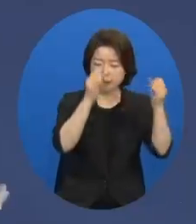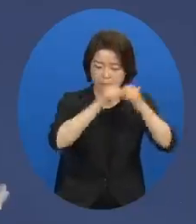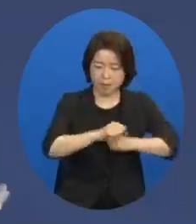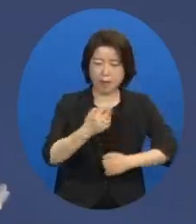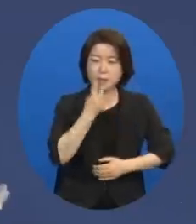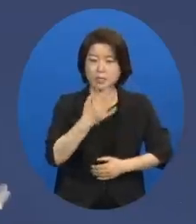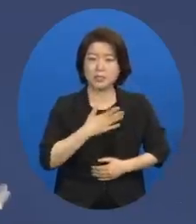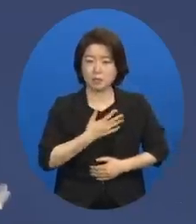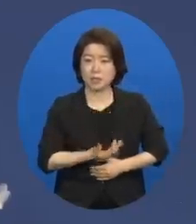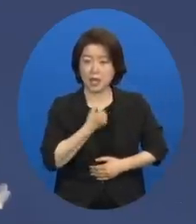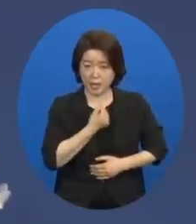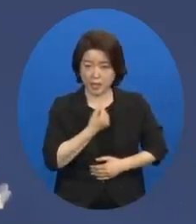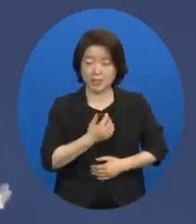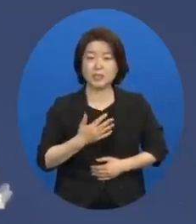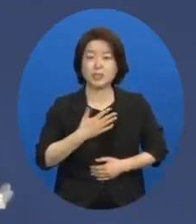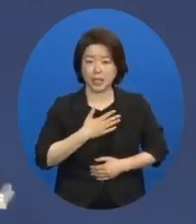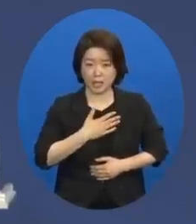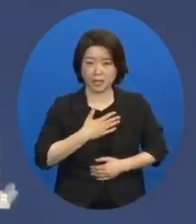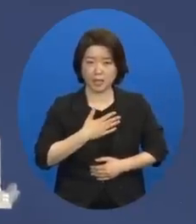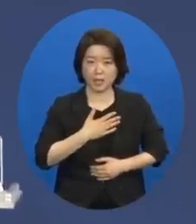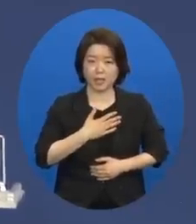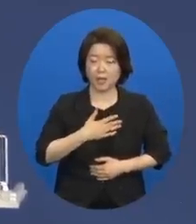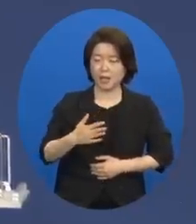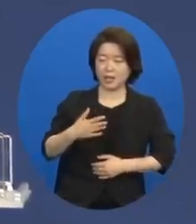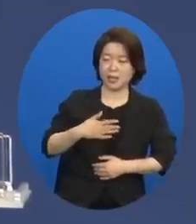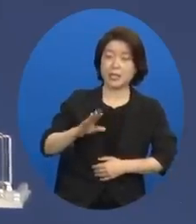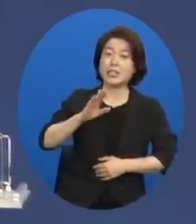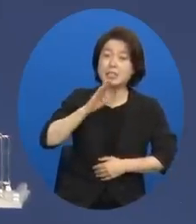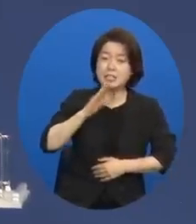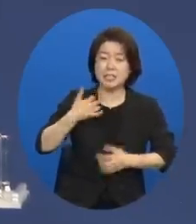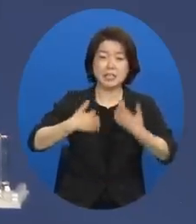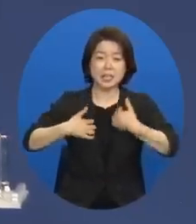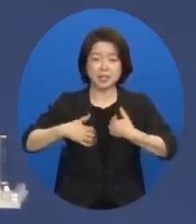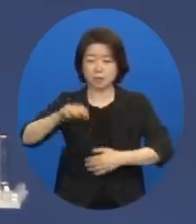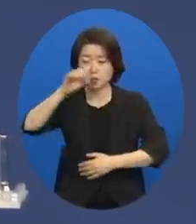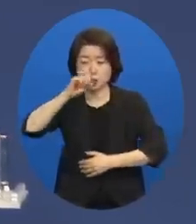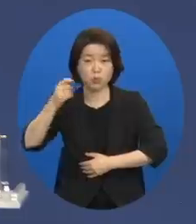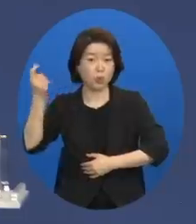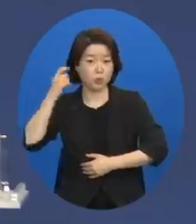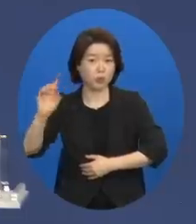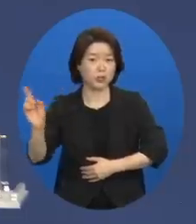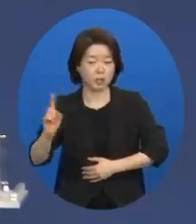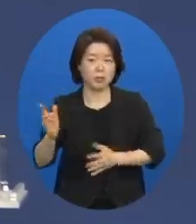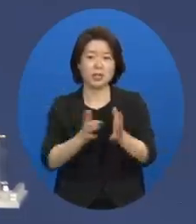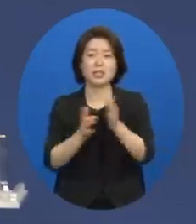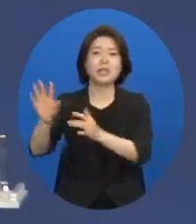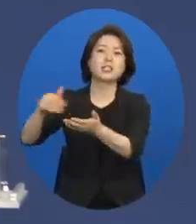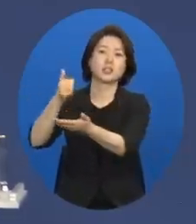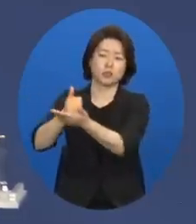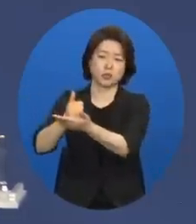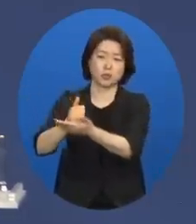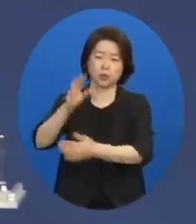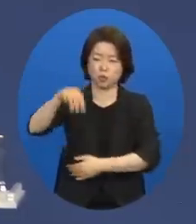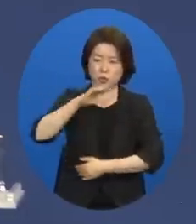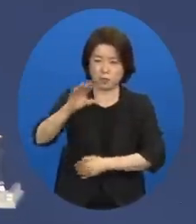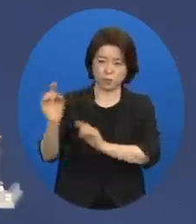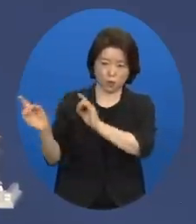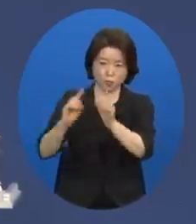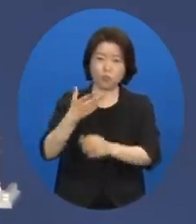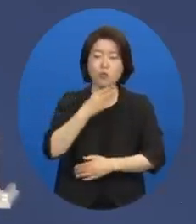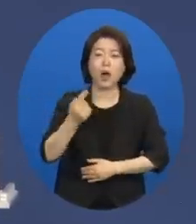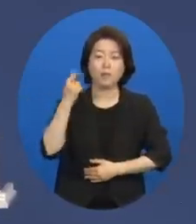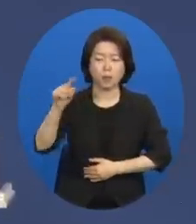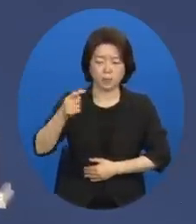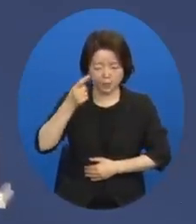생명을 가지고 있던 우리에게 내게 진짜 기쁨의 좋은 소식이 바로 예수 그리스도 바로 십자가 부활의 복음인